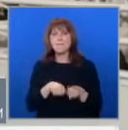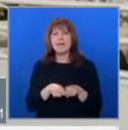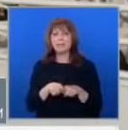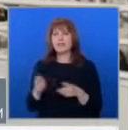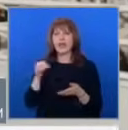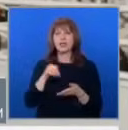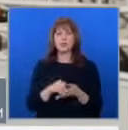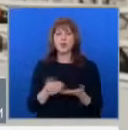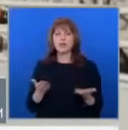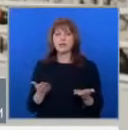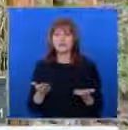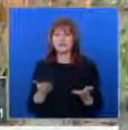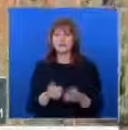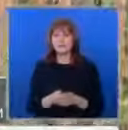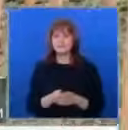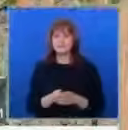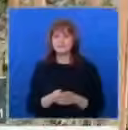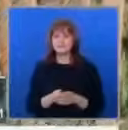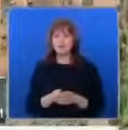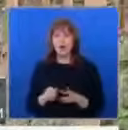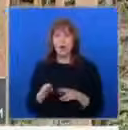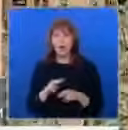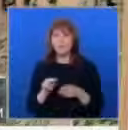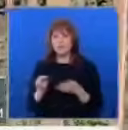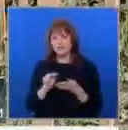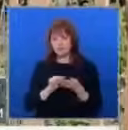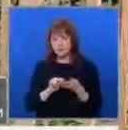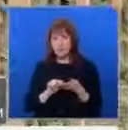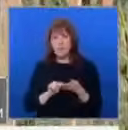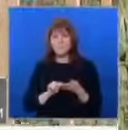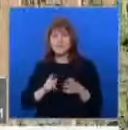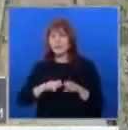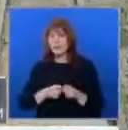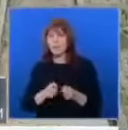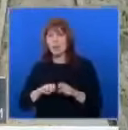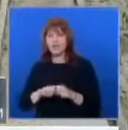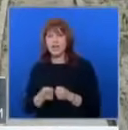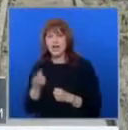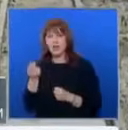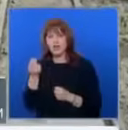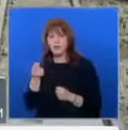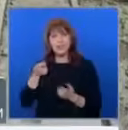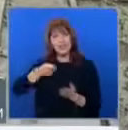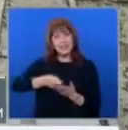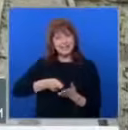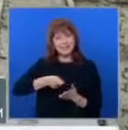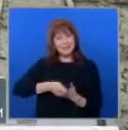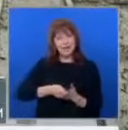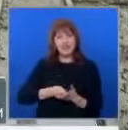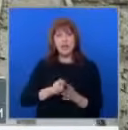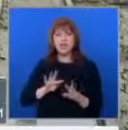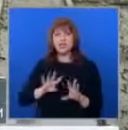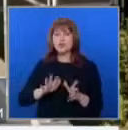дойдат, няма каква фирма да търси. Комисия описва пораженията по имотите по график, а сумите, които ще се изплащат, ще бъдат